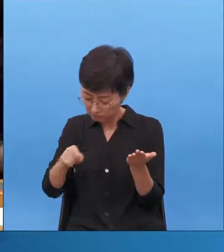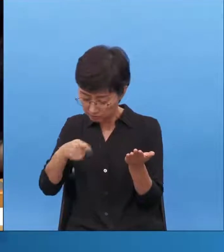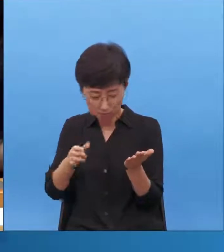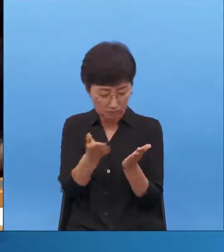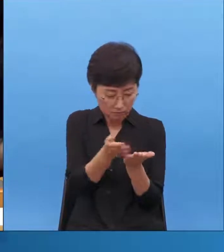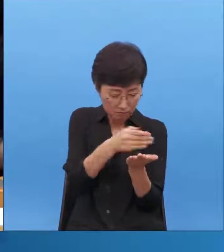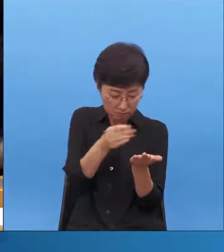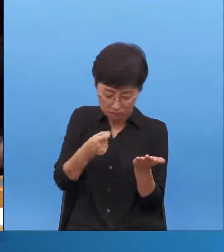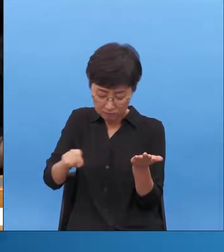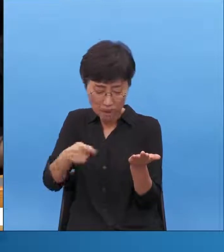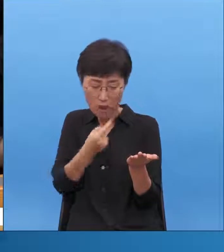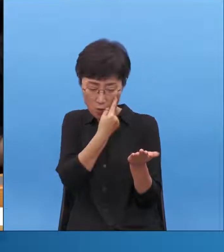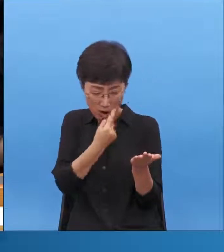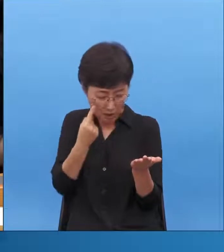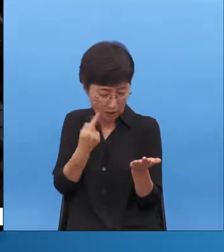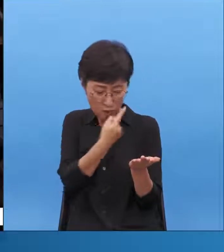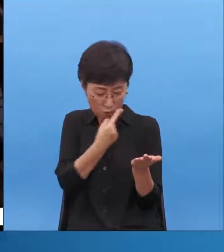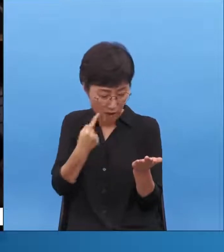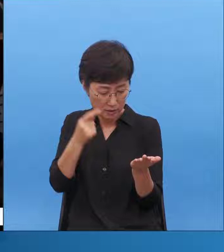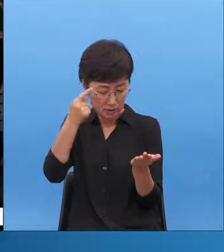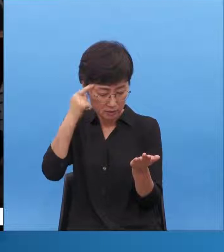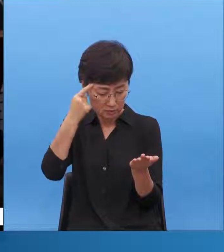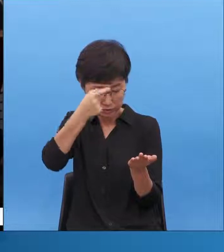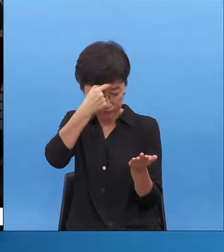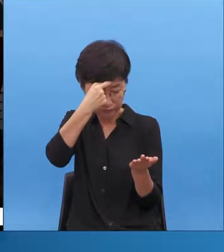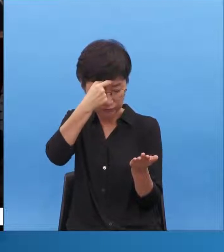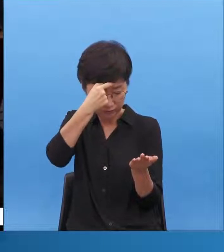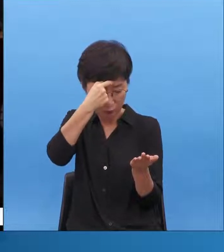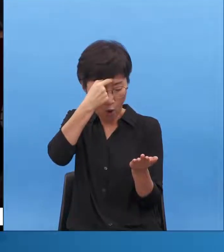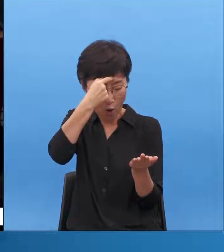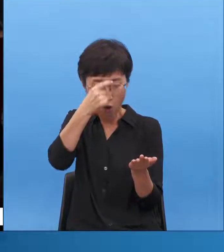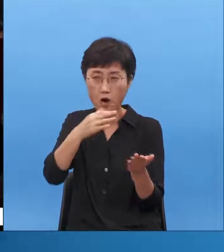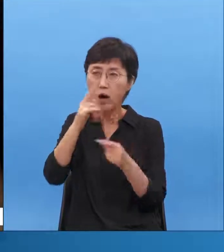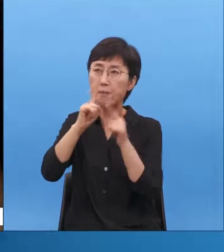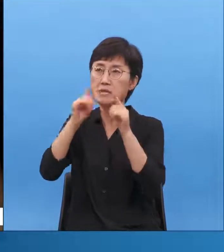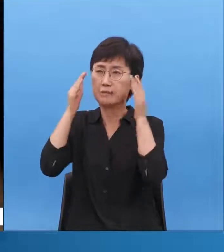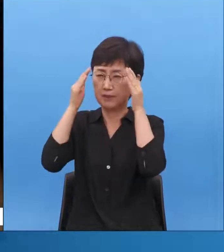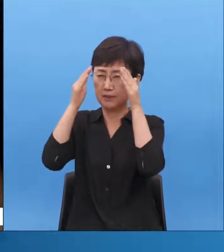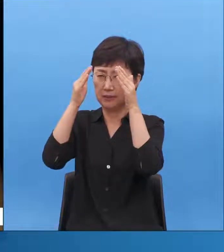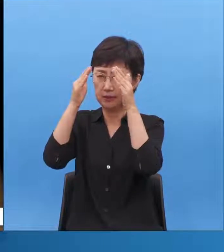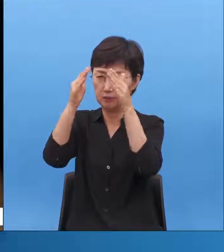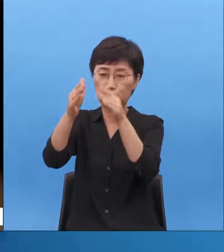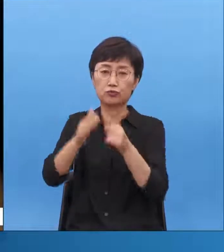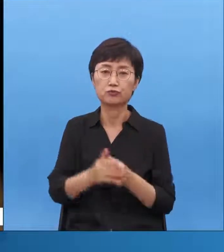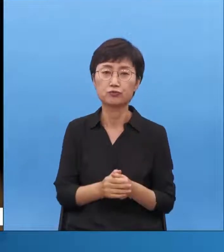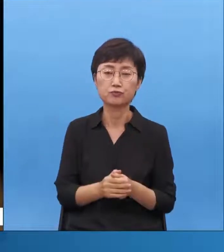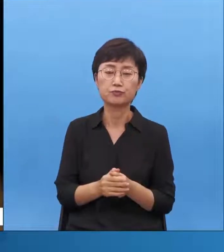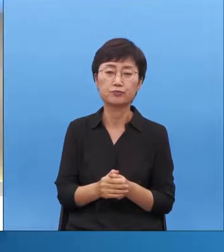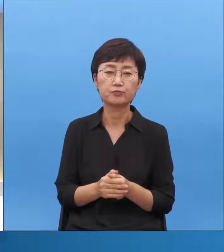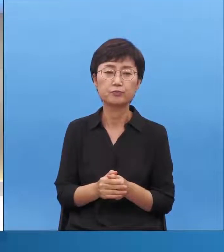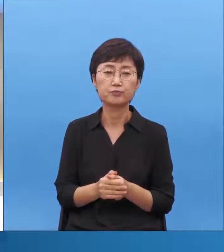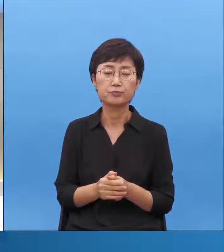노트를 다시 정리하며 묵상하는 등 연일 말씀에 집중하는 분위기 속에 진행됐습니다.